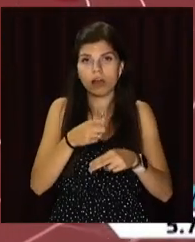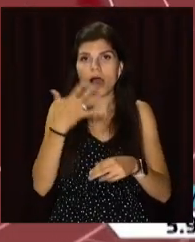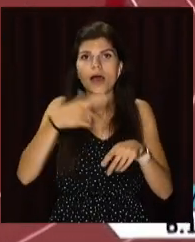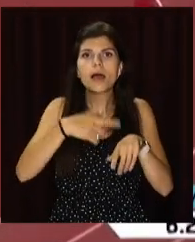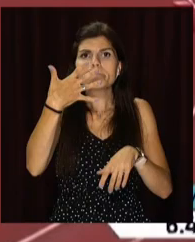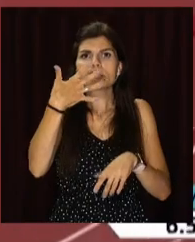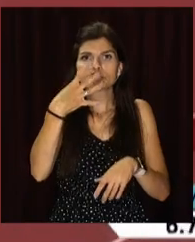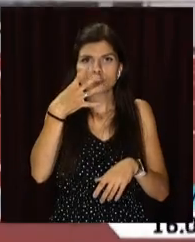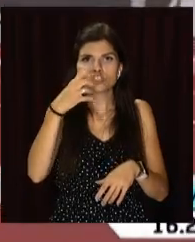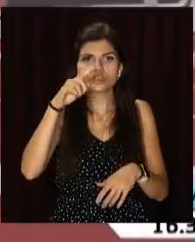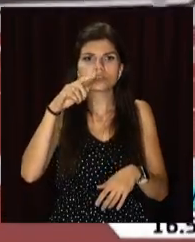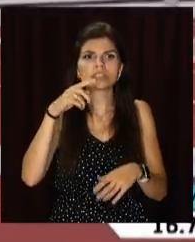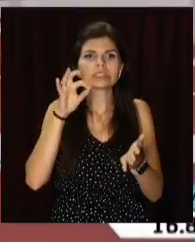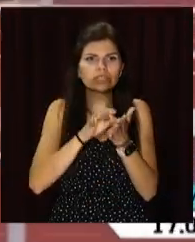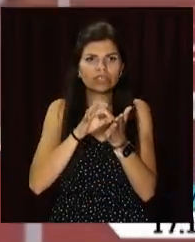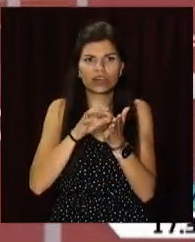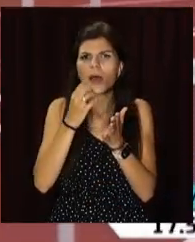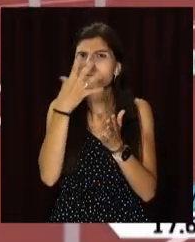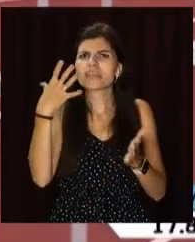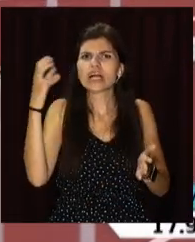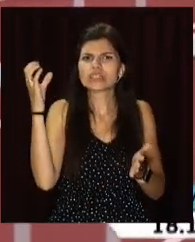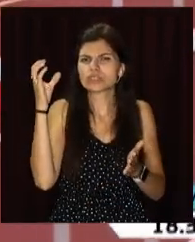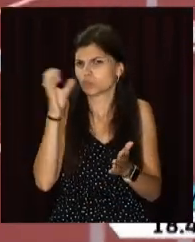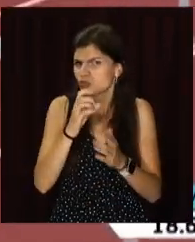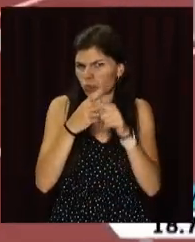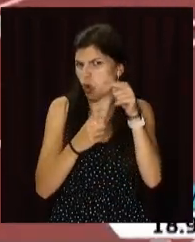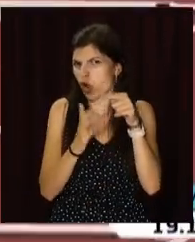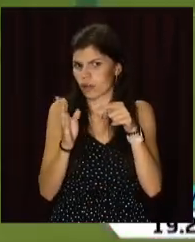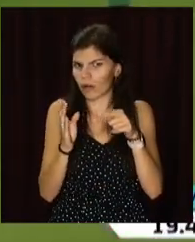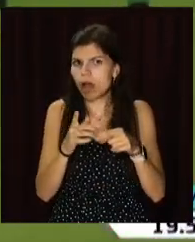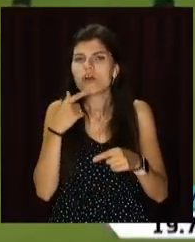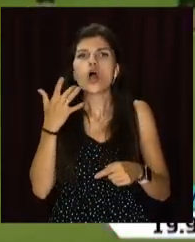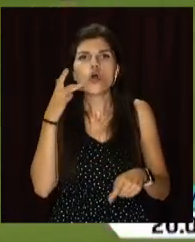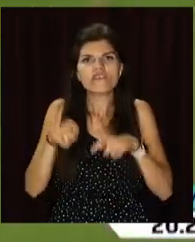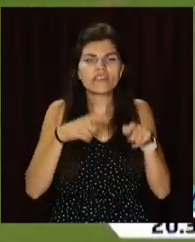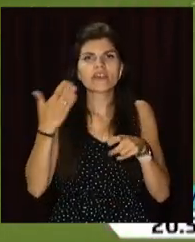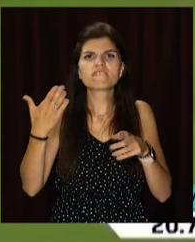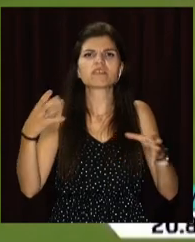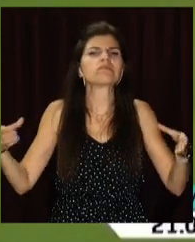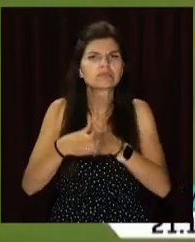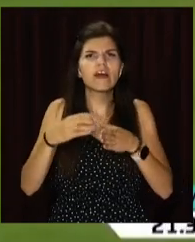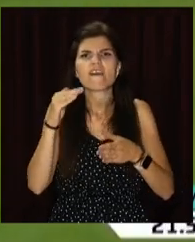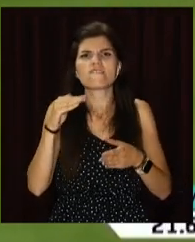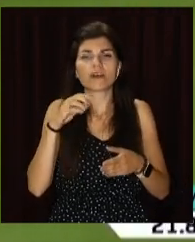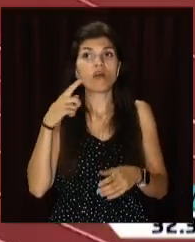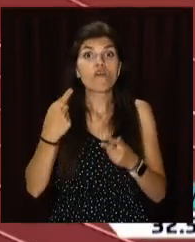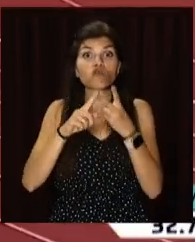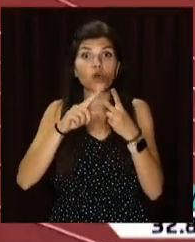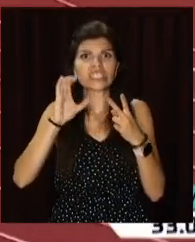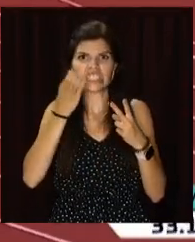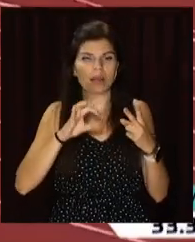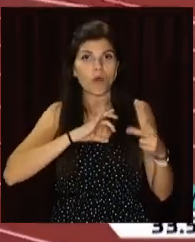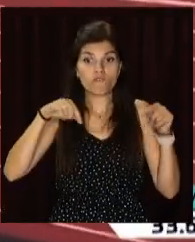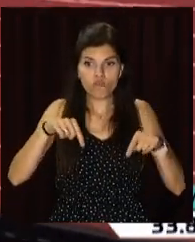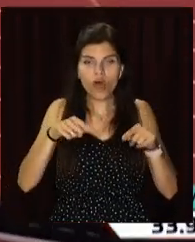– 54,15 секунди, повідомили у Федерації легкої атлетики України. Це вже друга срібна медаль Ганни у